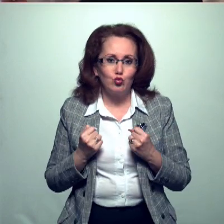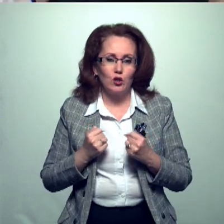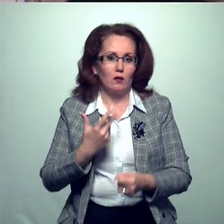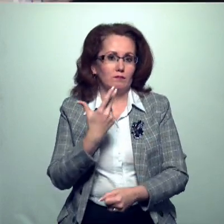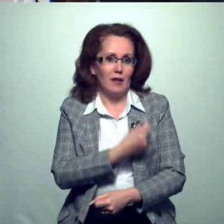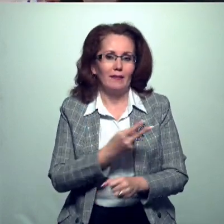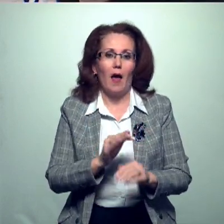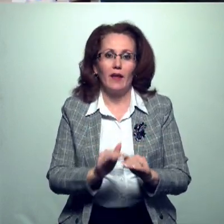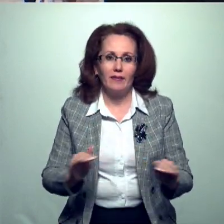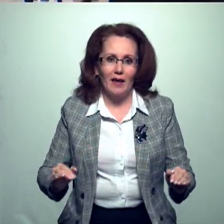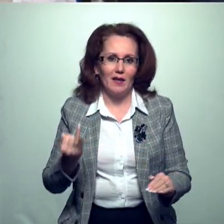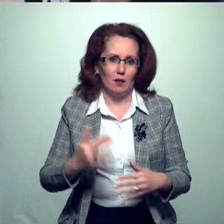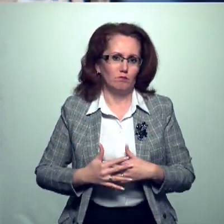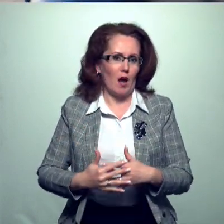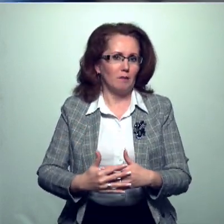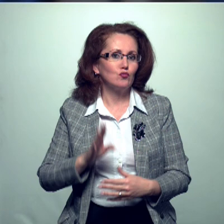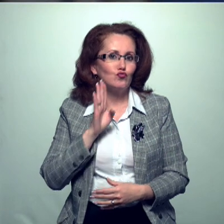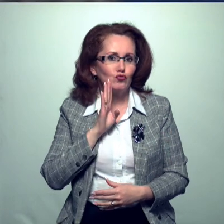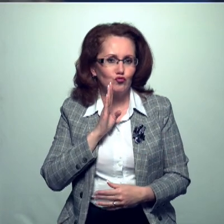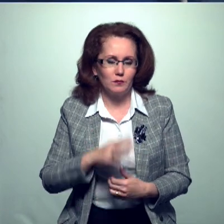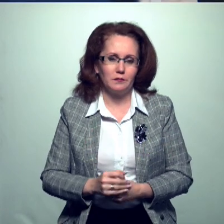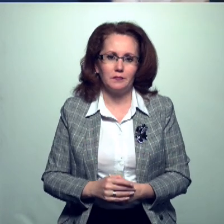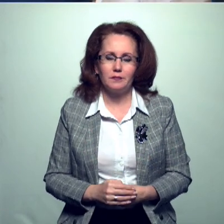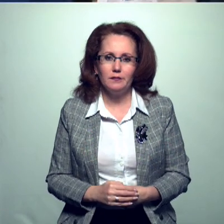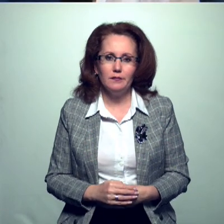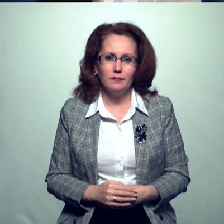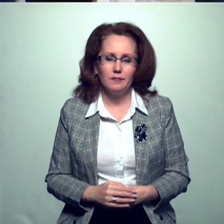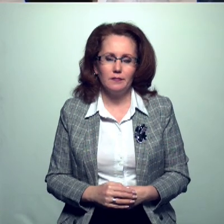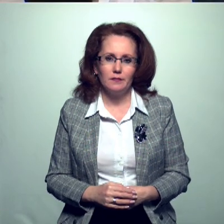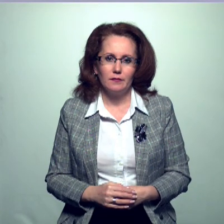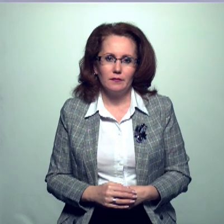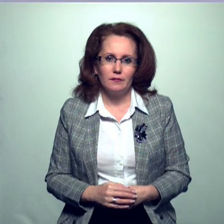для детей и будущих мам. Светлана Буланова, Андрей Бусыгин. Новости.